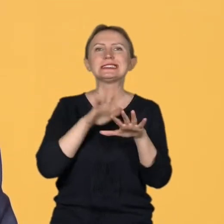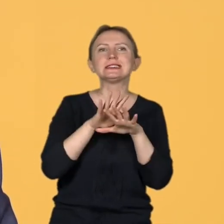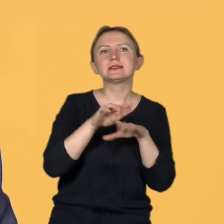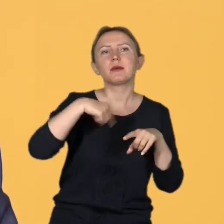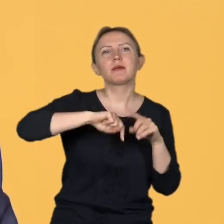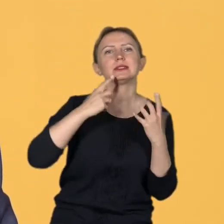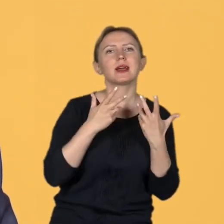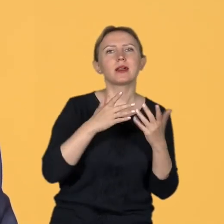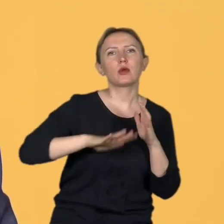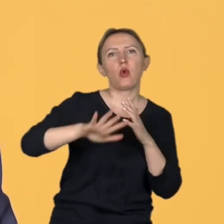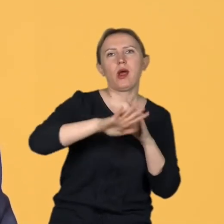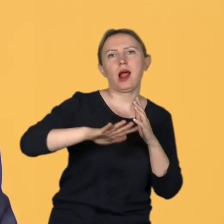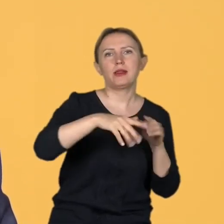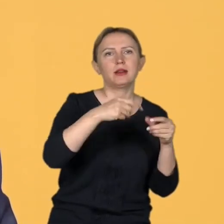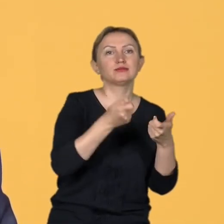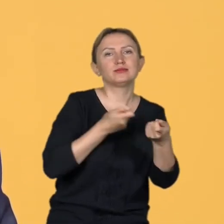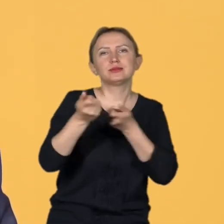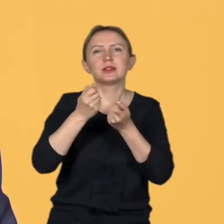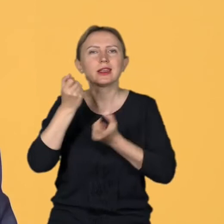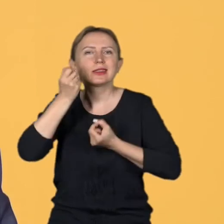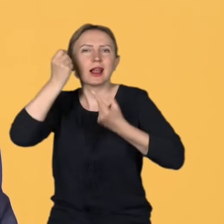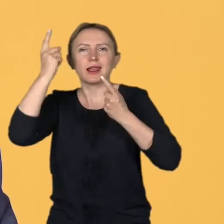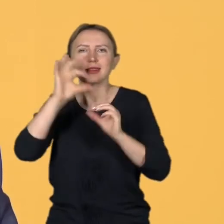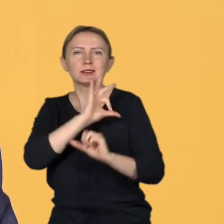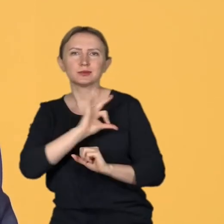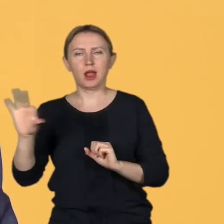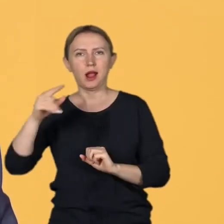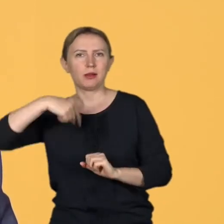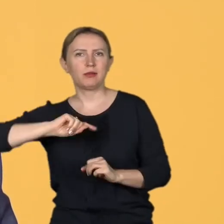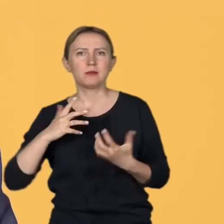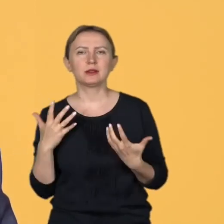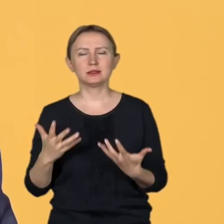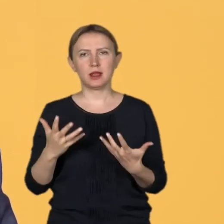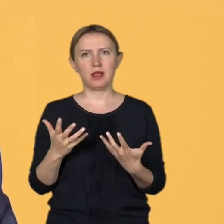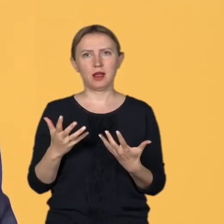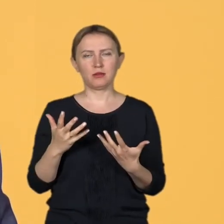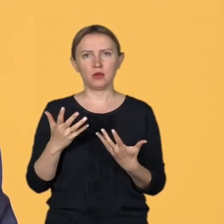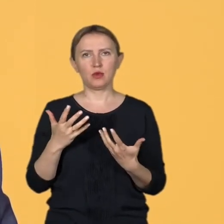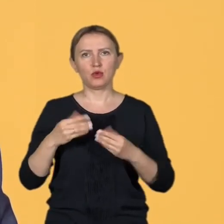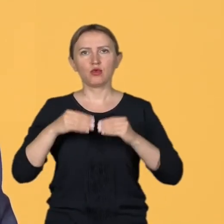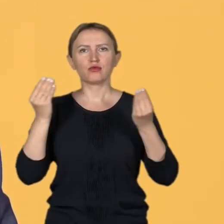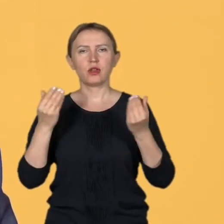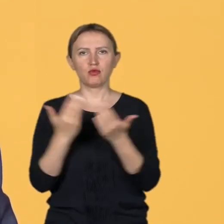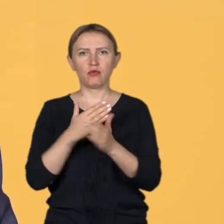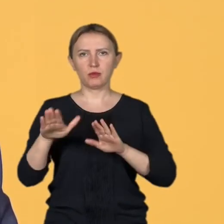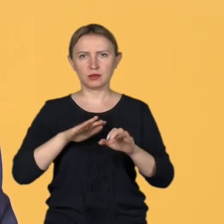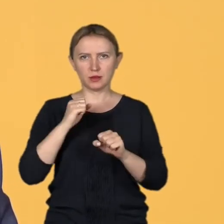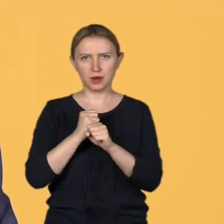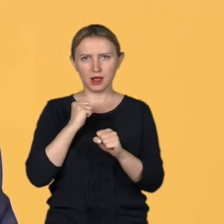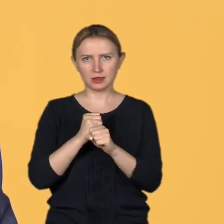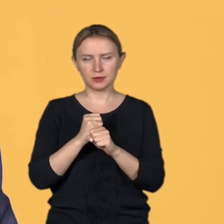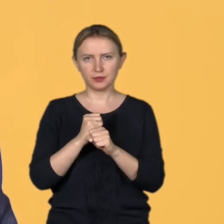lokalnych będziemy kierować dla takich, nie wiem, inteligentnych specjalizacji, którymi chcemy budować te nowe miejsca pracy.